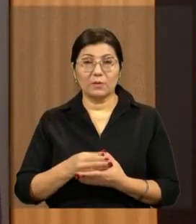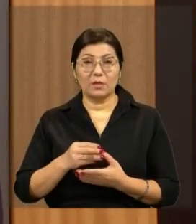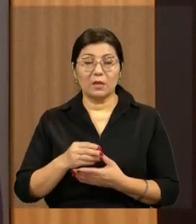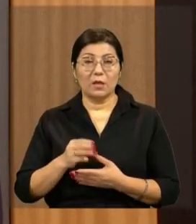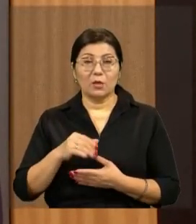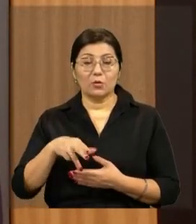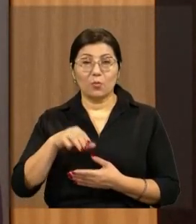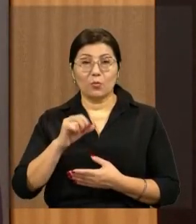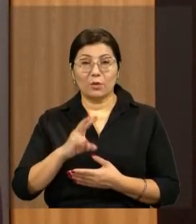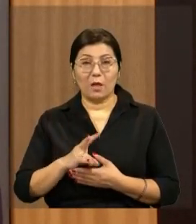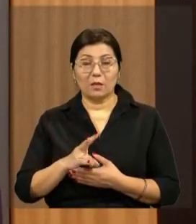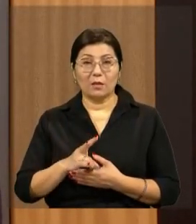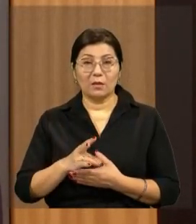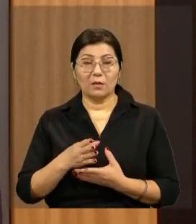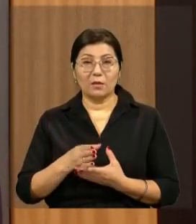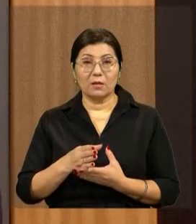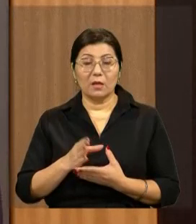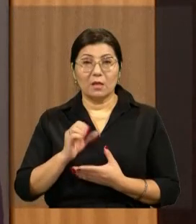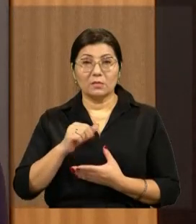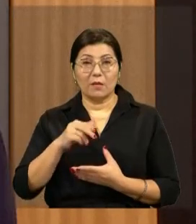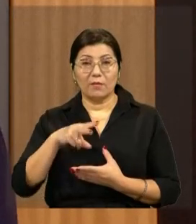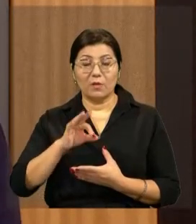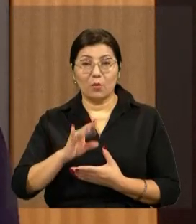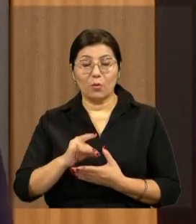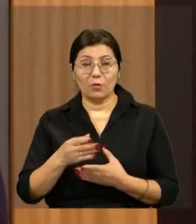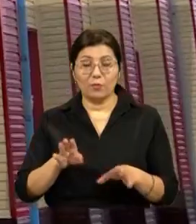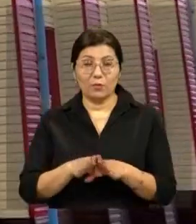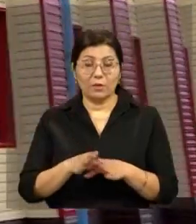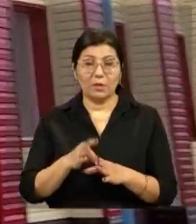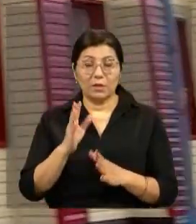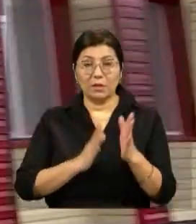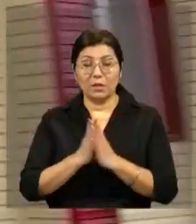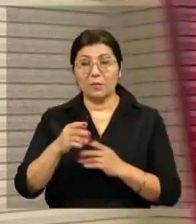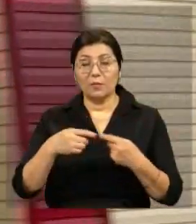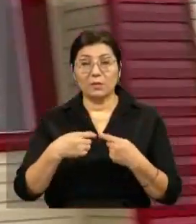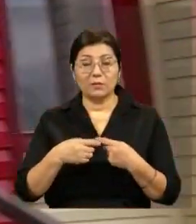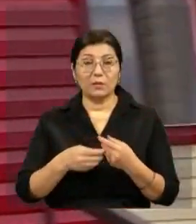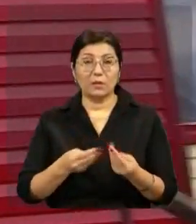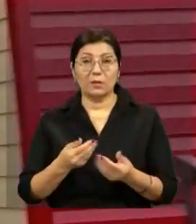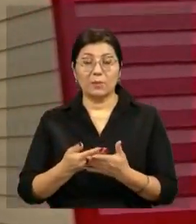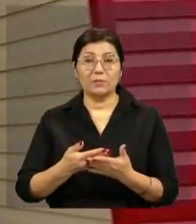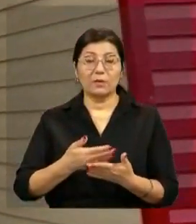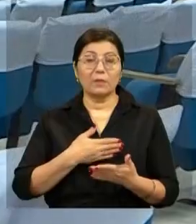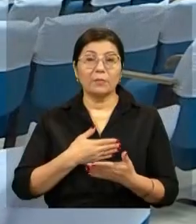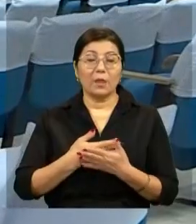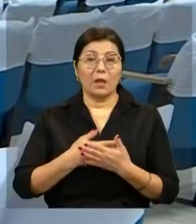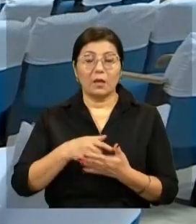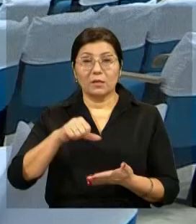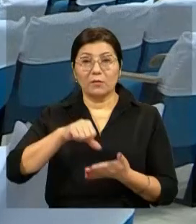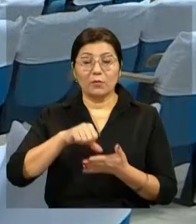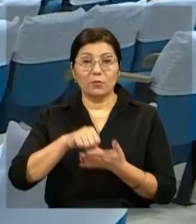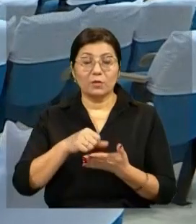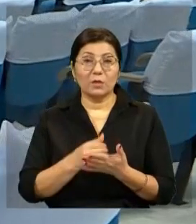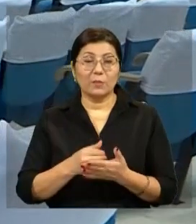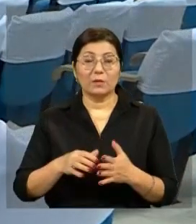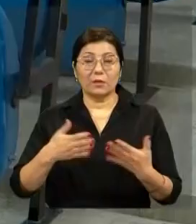трава, подсолнечник, софлор. Вот такие культуры. Фермеры активно участвуют в жизни сельского округа, проявляют высокую